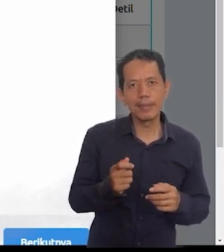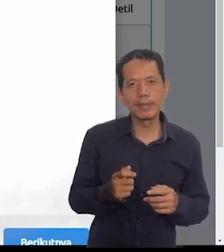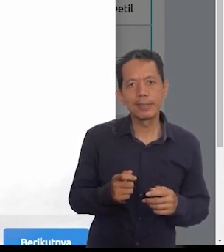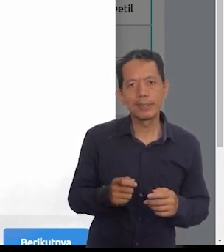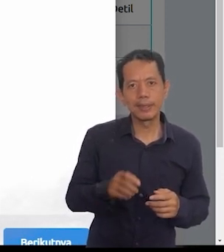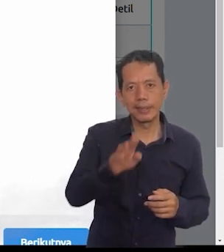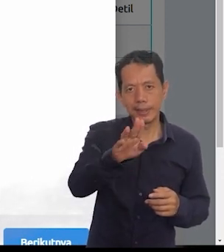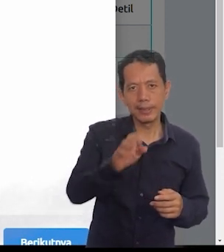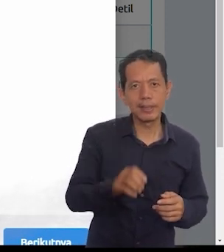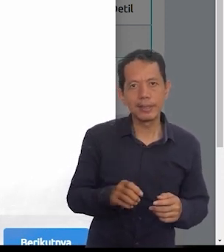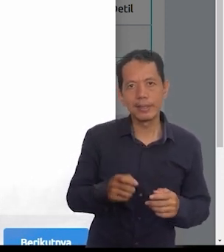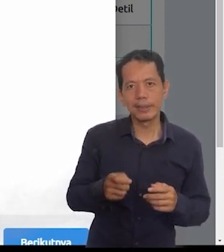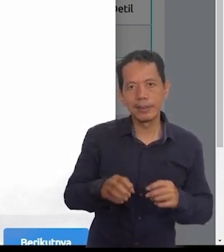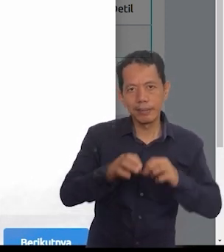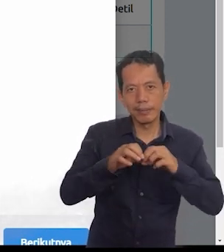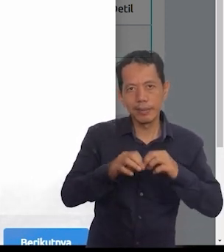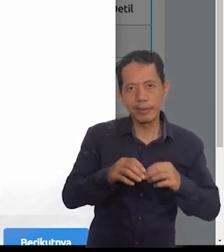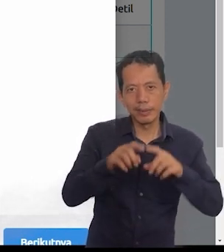keterangan.